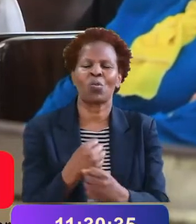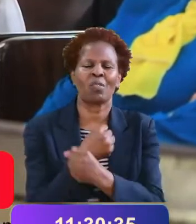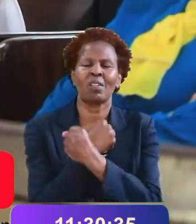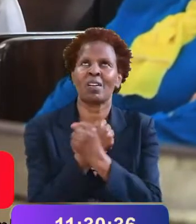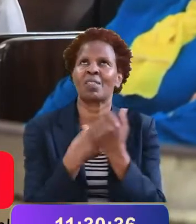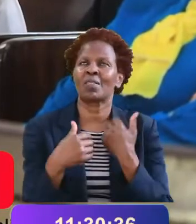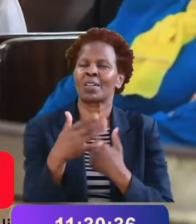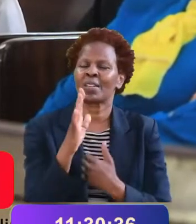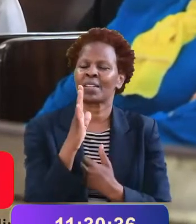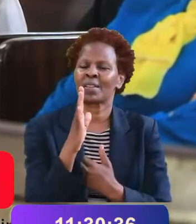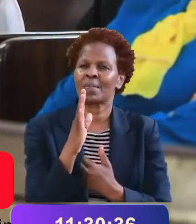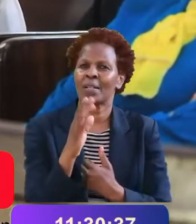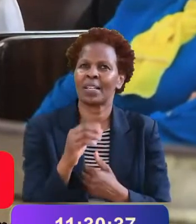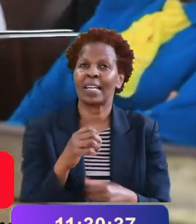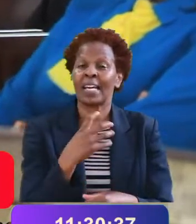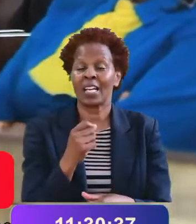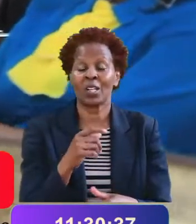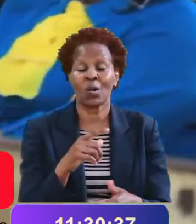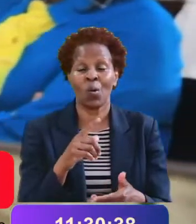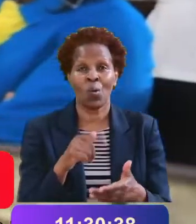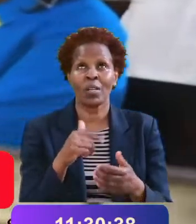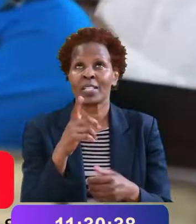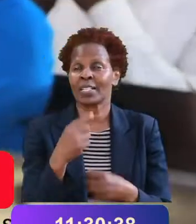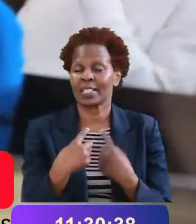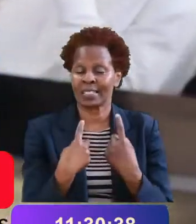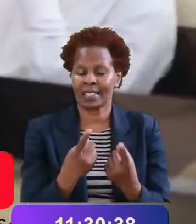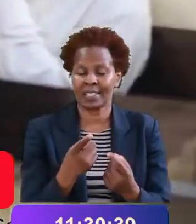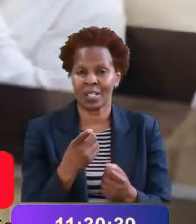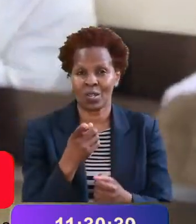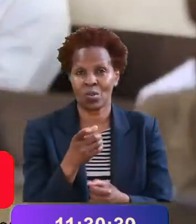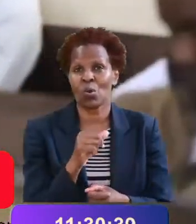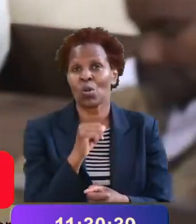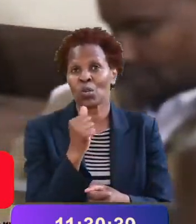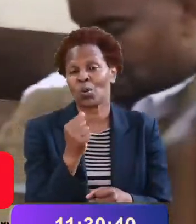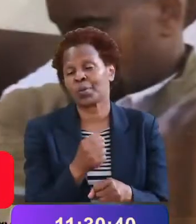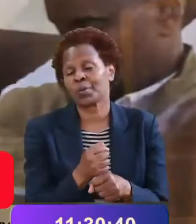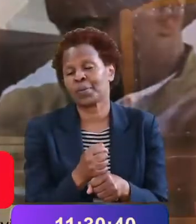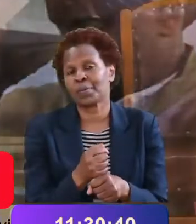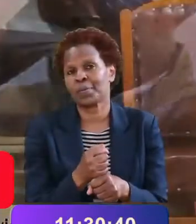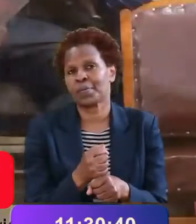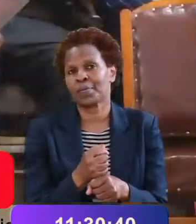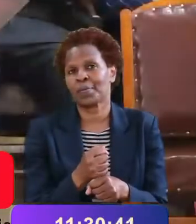Mungu na yale mambo yeye anasema wewe kuyatendi.